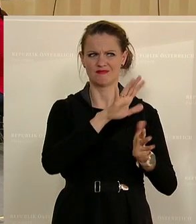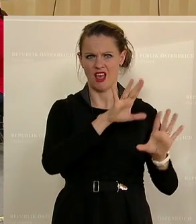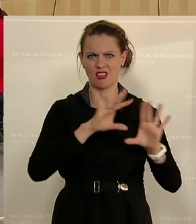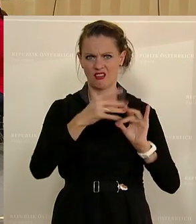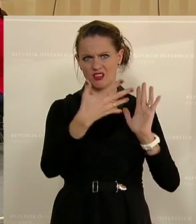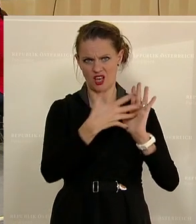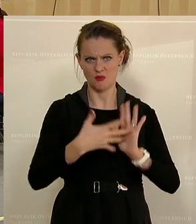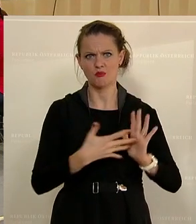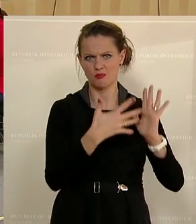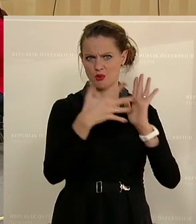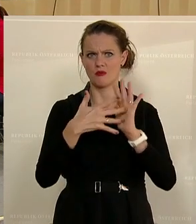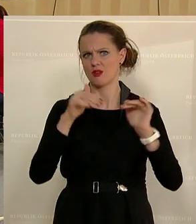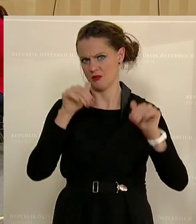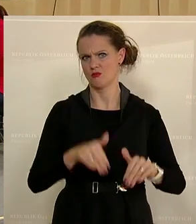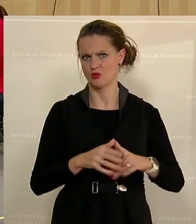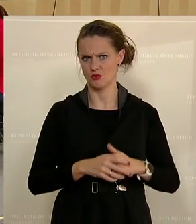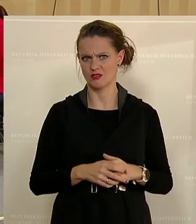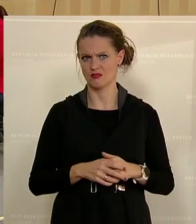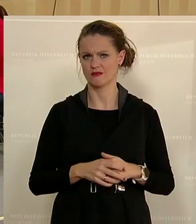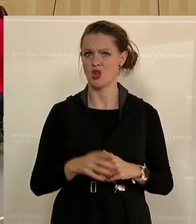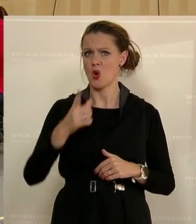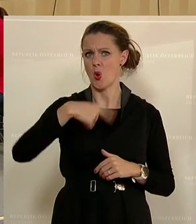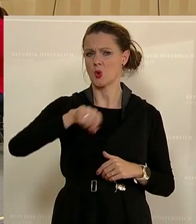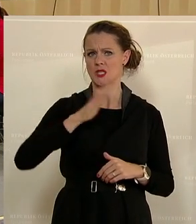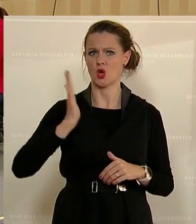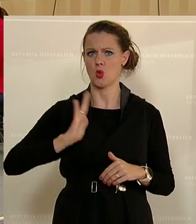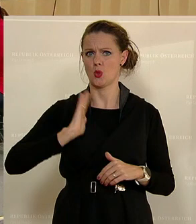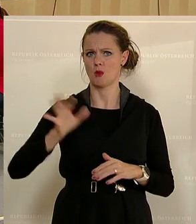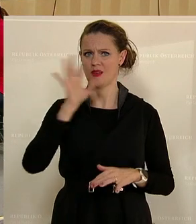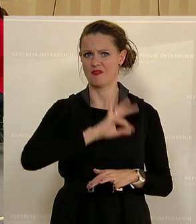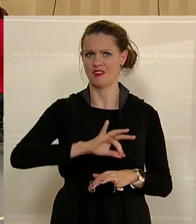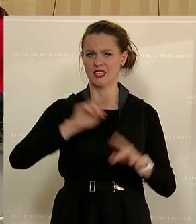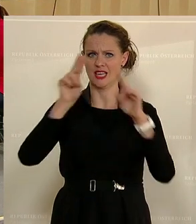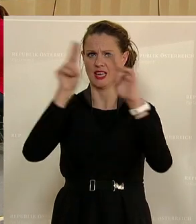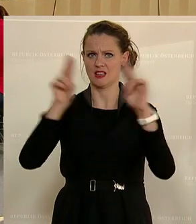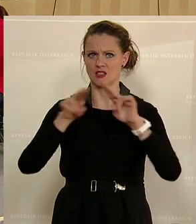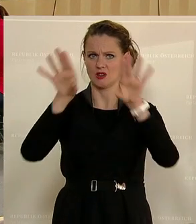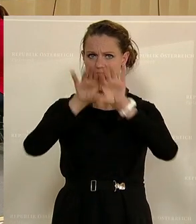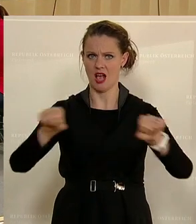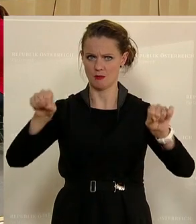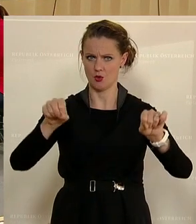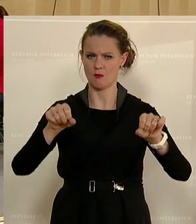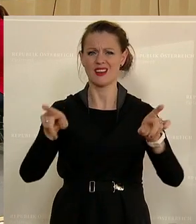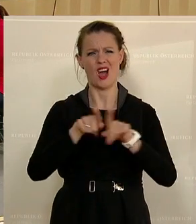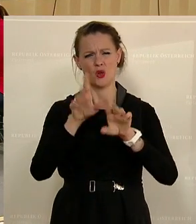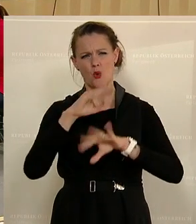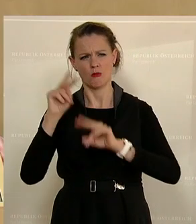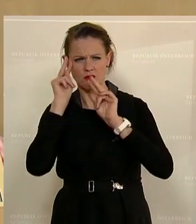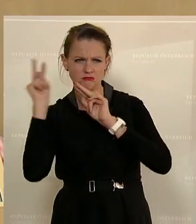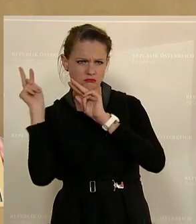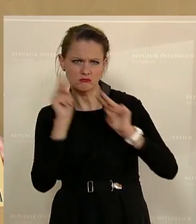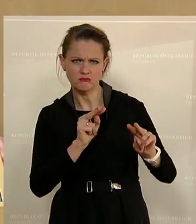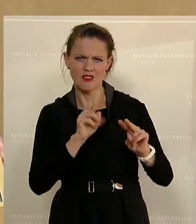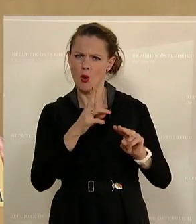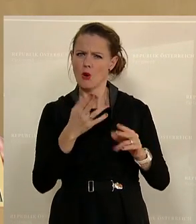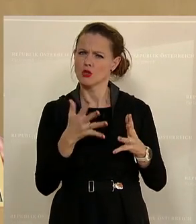lassen. Es ist schon auch unsere noble Pflicht, im Sinne der internationalen Abkommen schon noch einmal anzuschauen, wieso